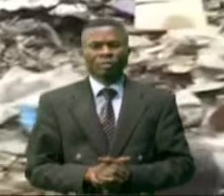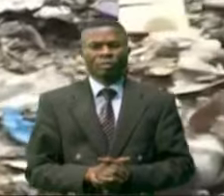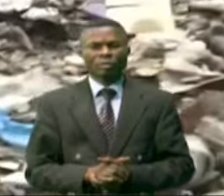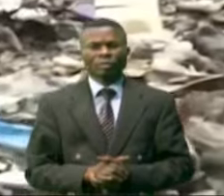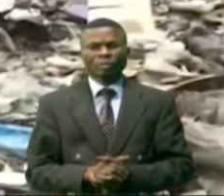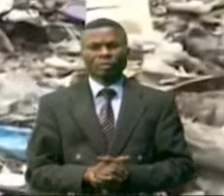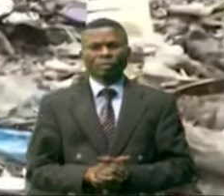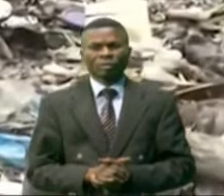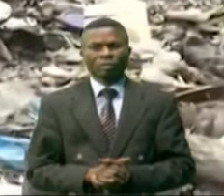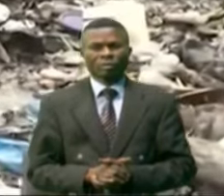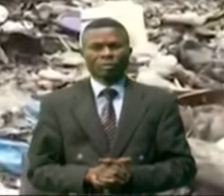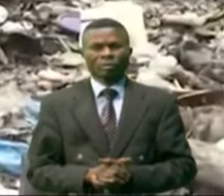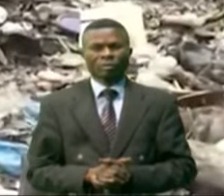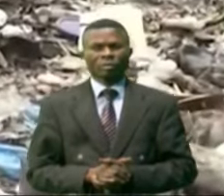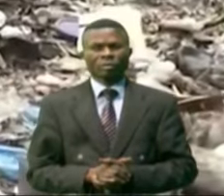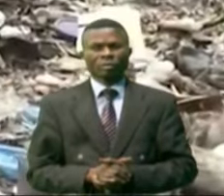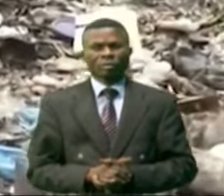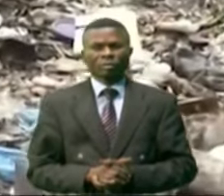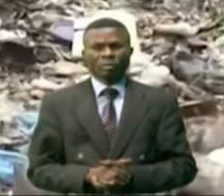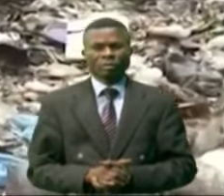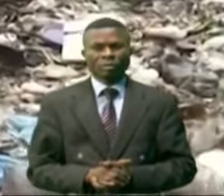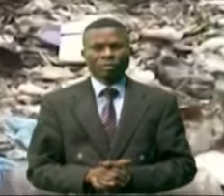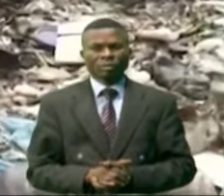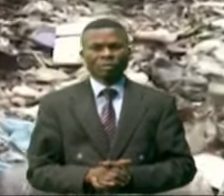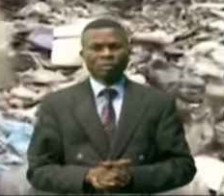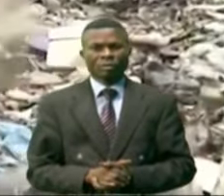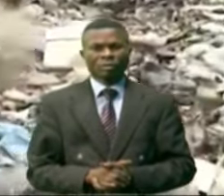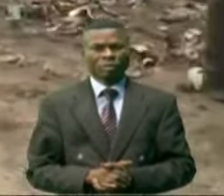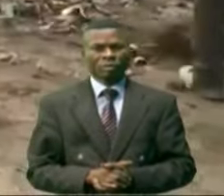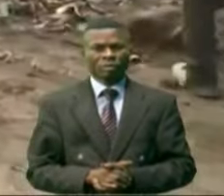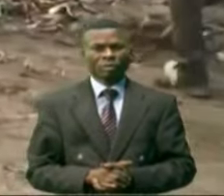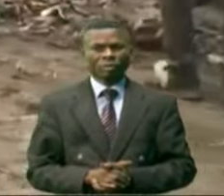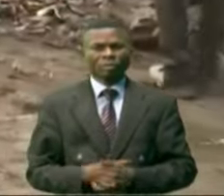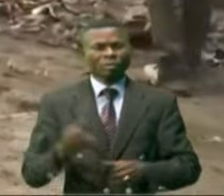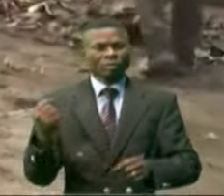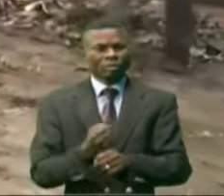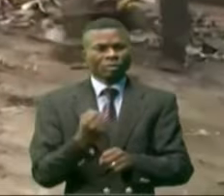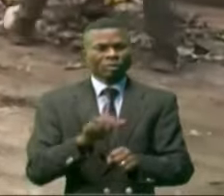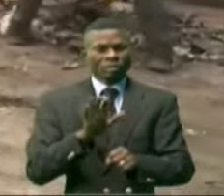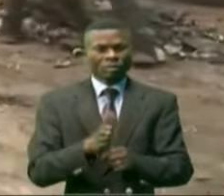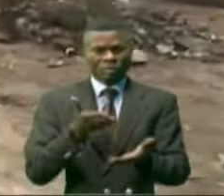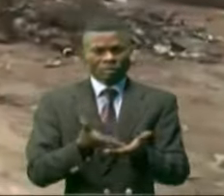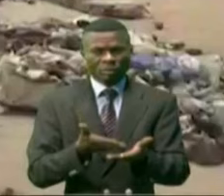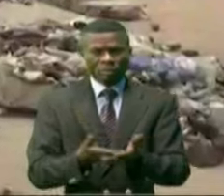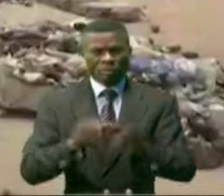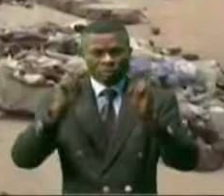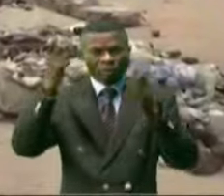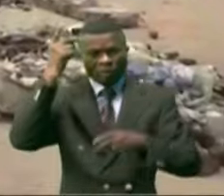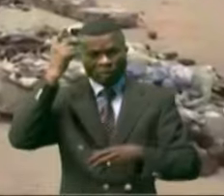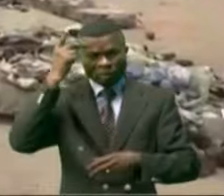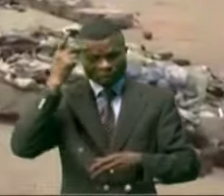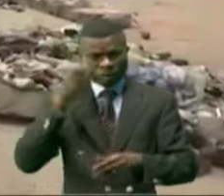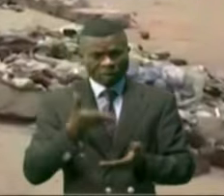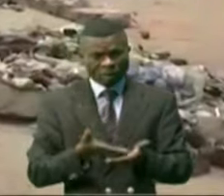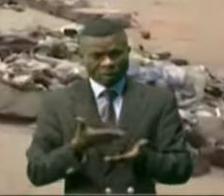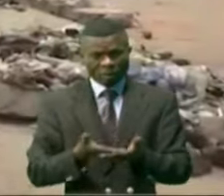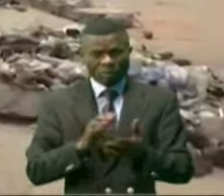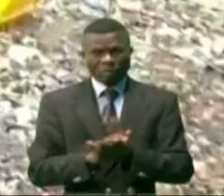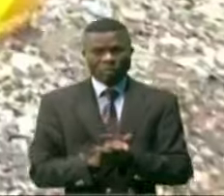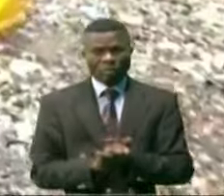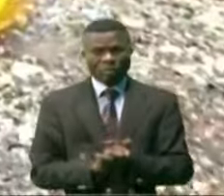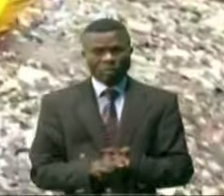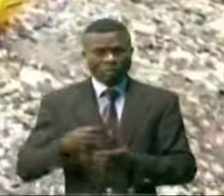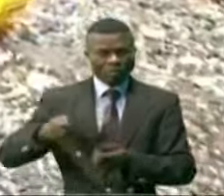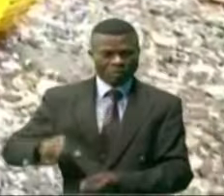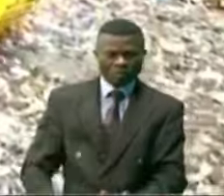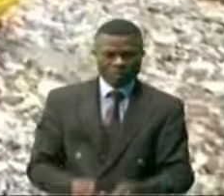L'option élevée. 2 septembre prochain, des travaux de grande envergure seront lancés à Kinshasa. Ils consisteront à l'assainissement,